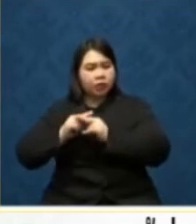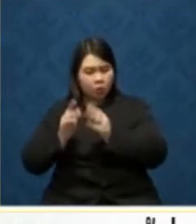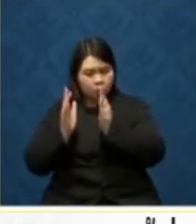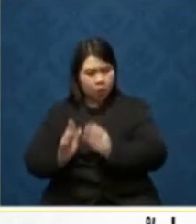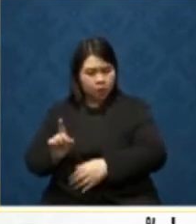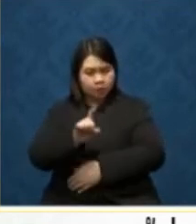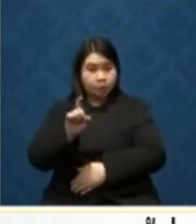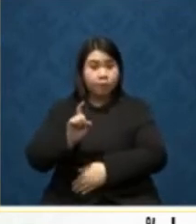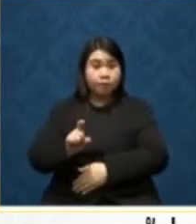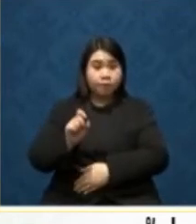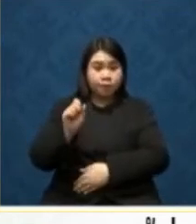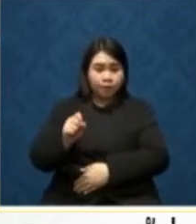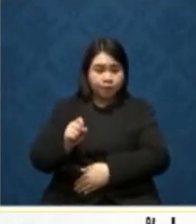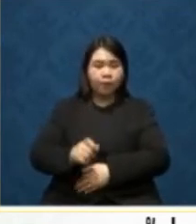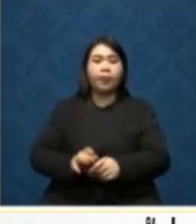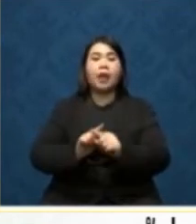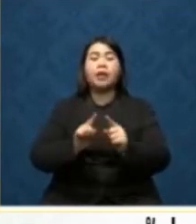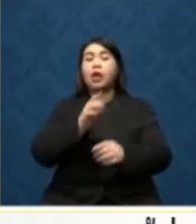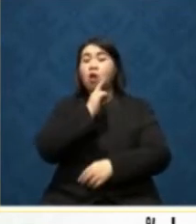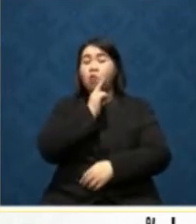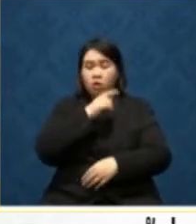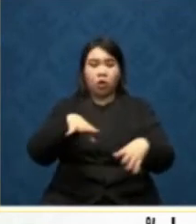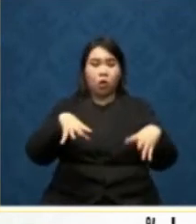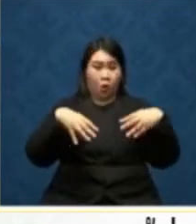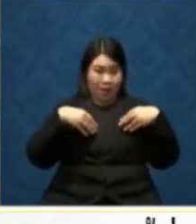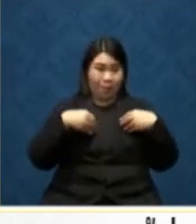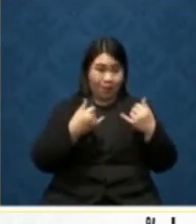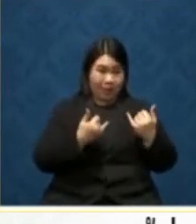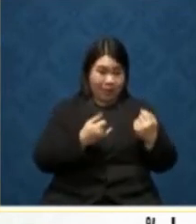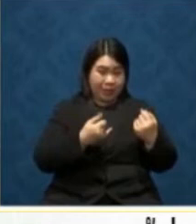หรอกระบวนการที่แตกอกจากรดไปสเอกชนทจะมนมขอกล mniej